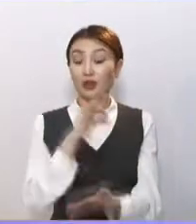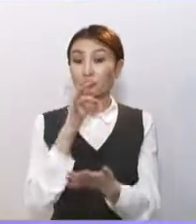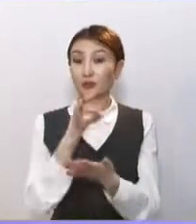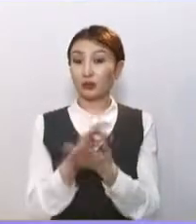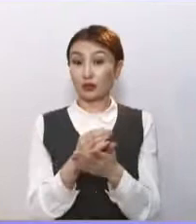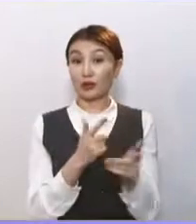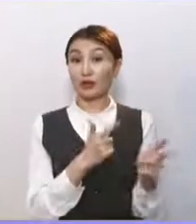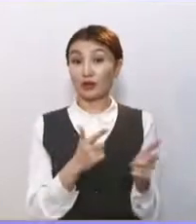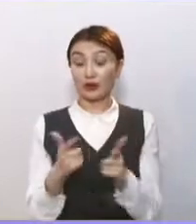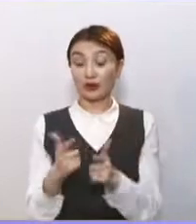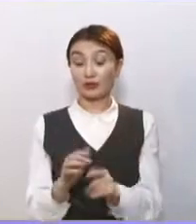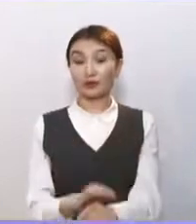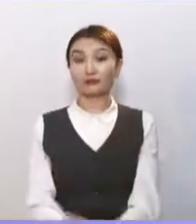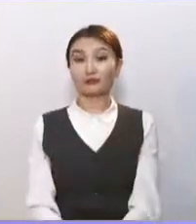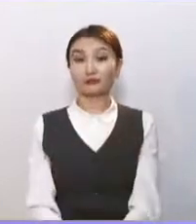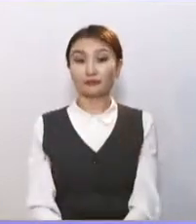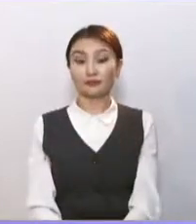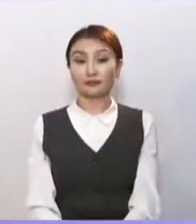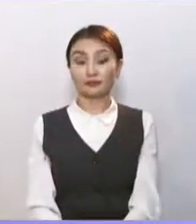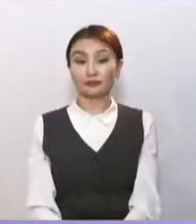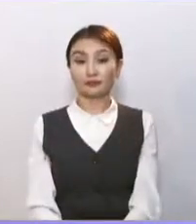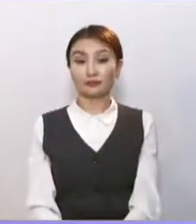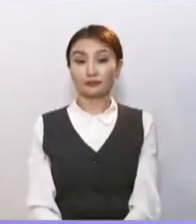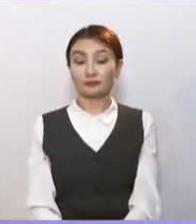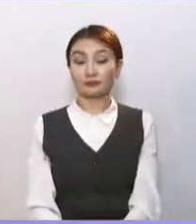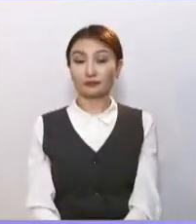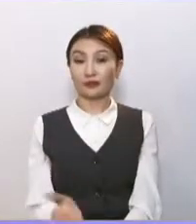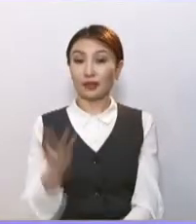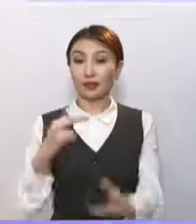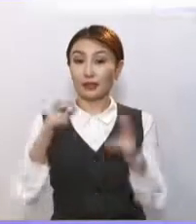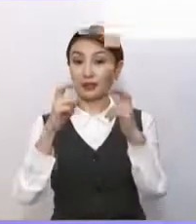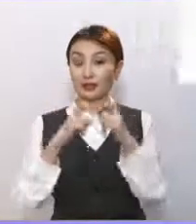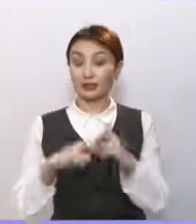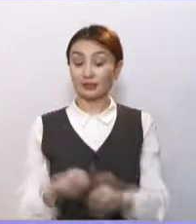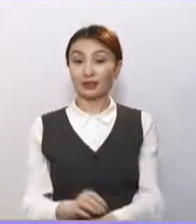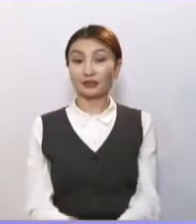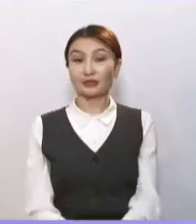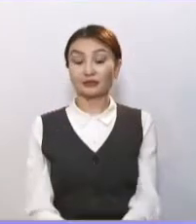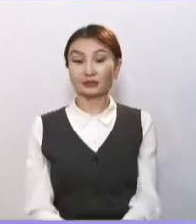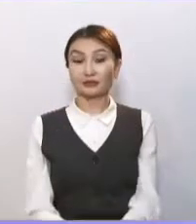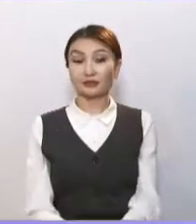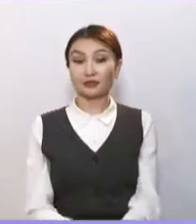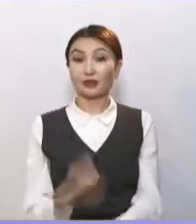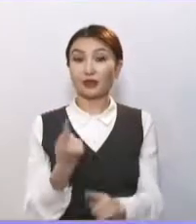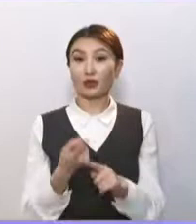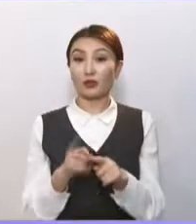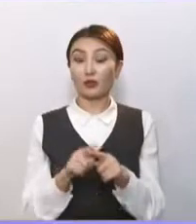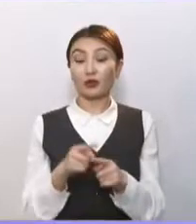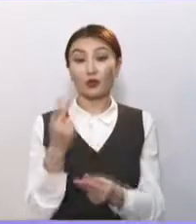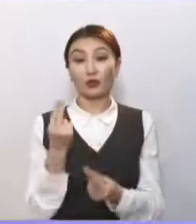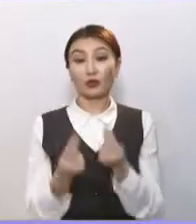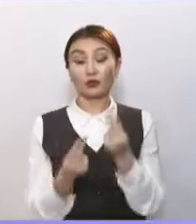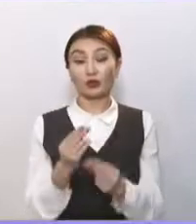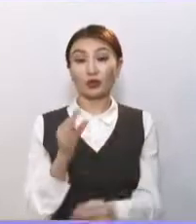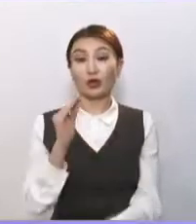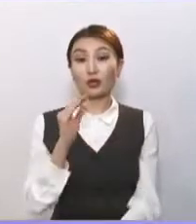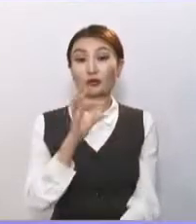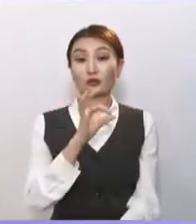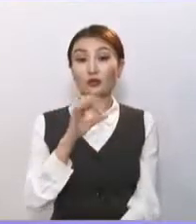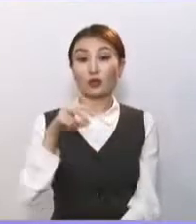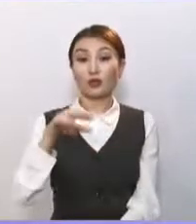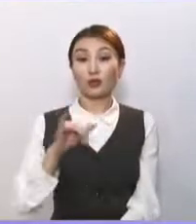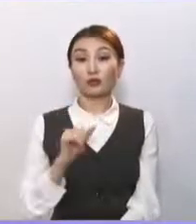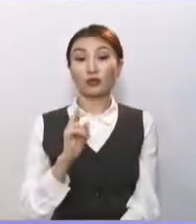Жообуңар даярбы? Келгиле текшерели. Бул оюнга жоолук